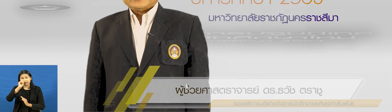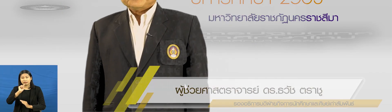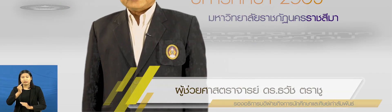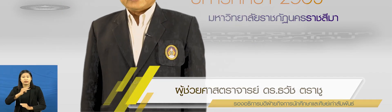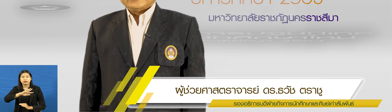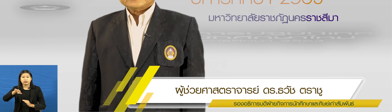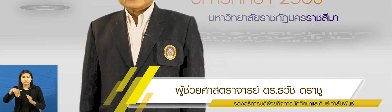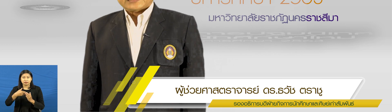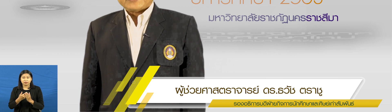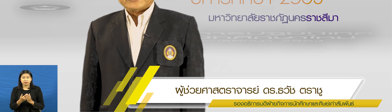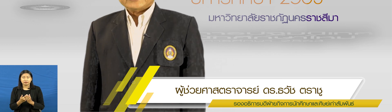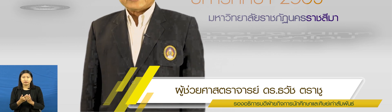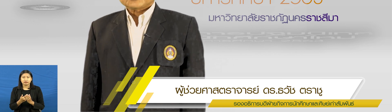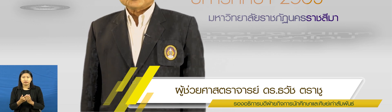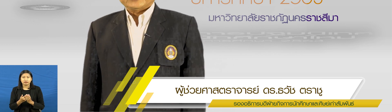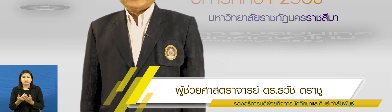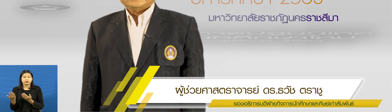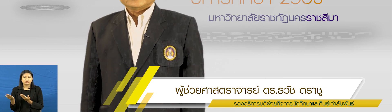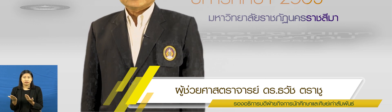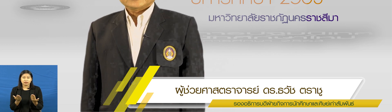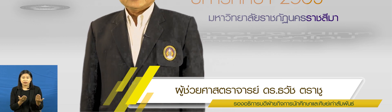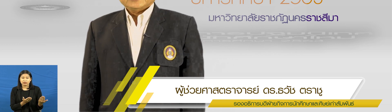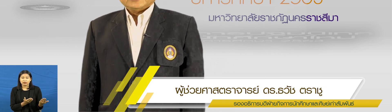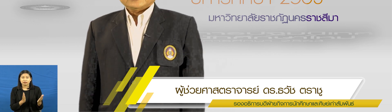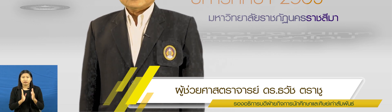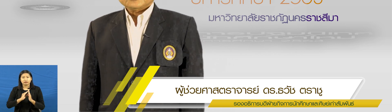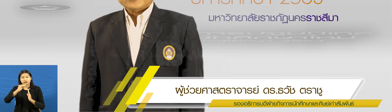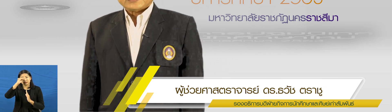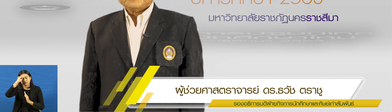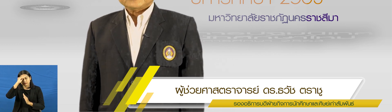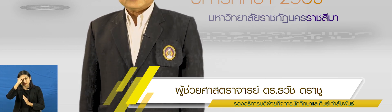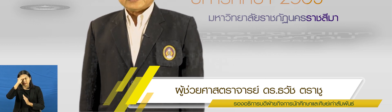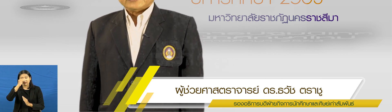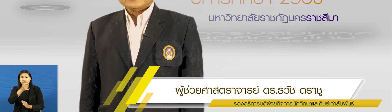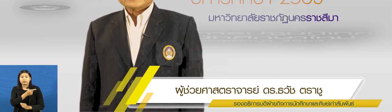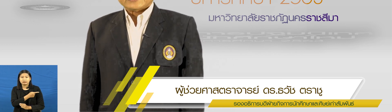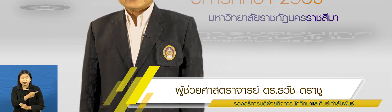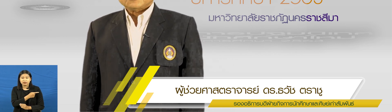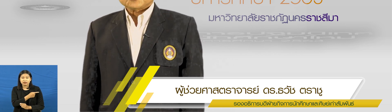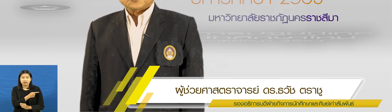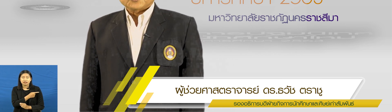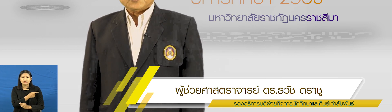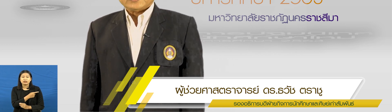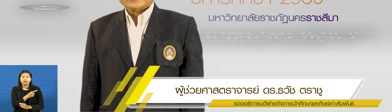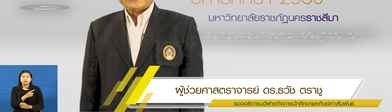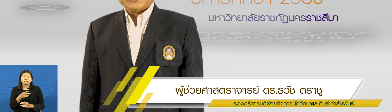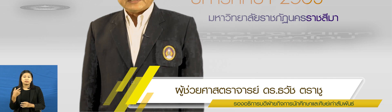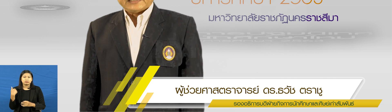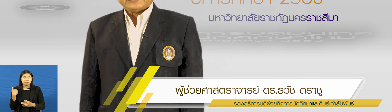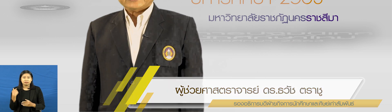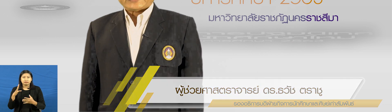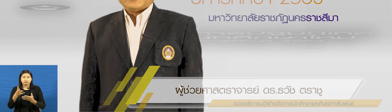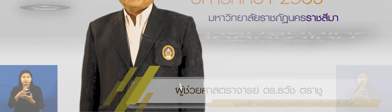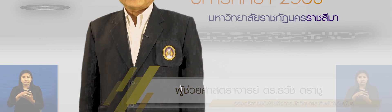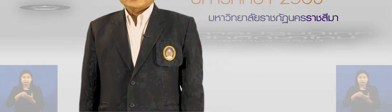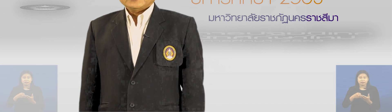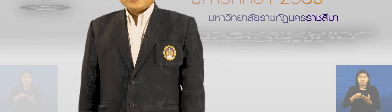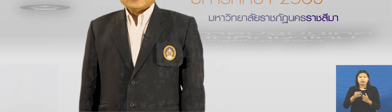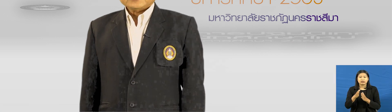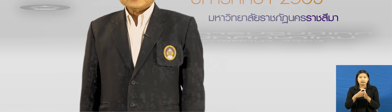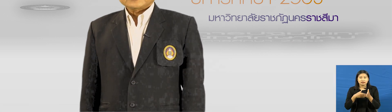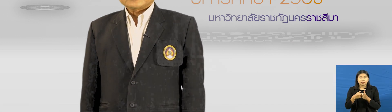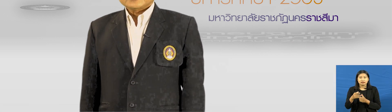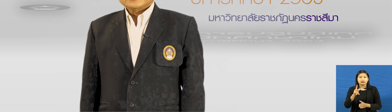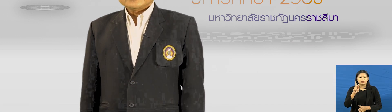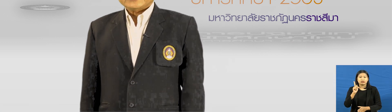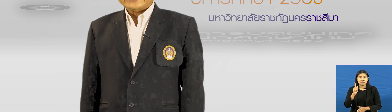ครับสวัสดีครับนักศึกษาใหม่ที่รักทุกคนขอต้อนรับนักศึกษาเข้าสู่รั้วเขียวเหลืองนะครับ